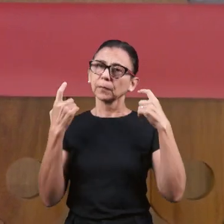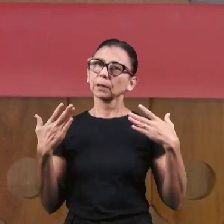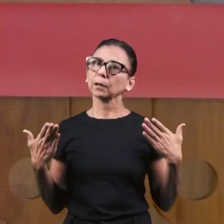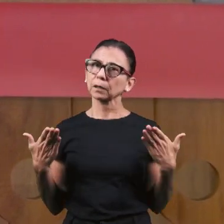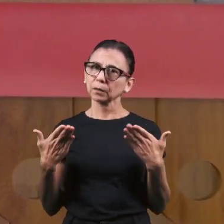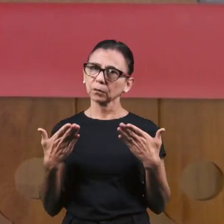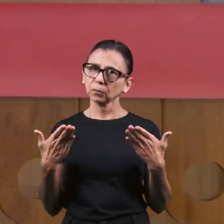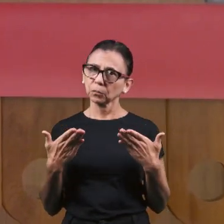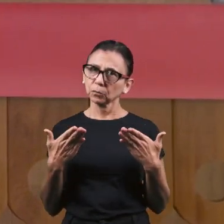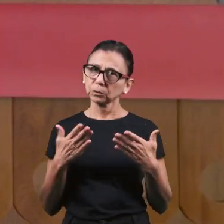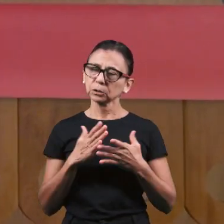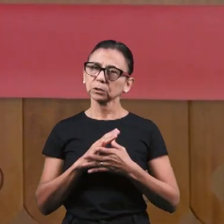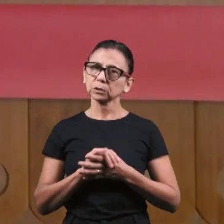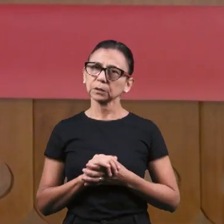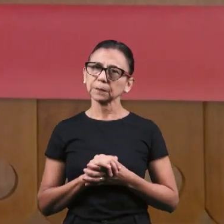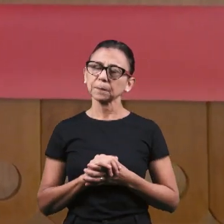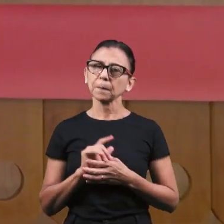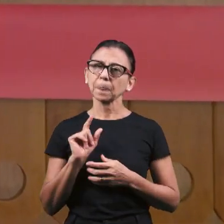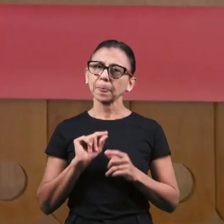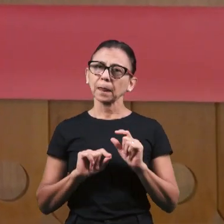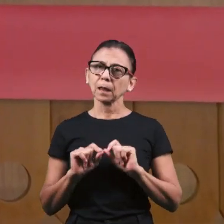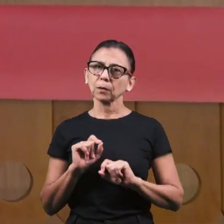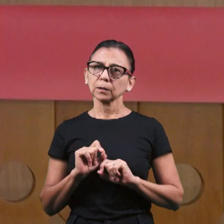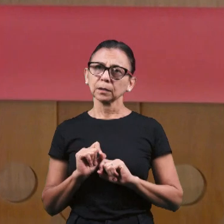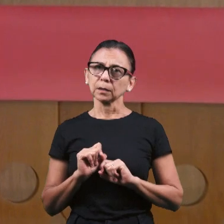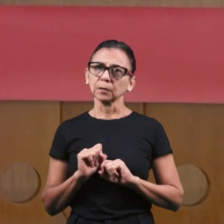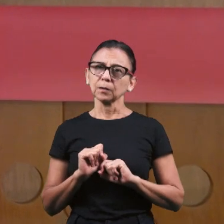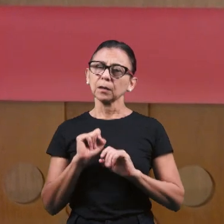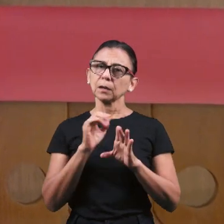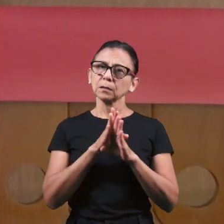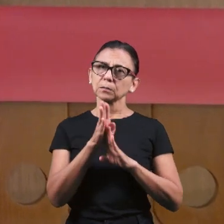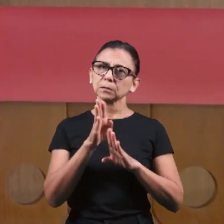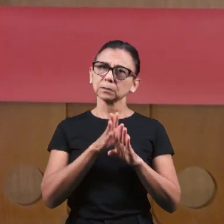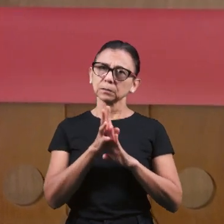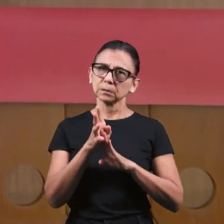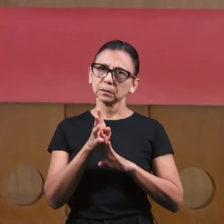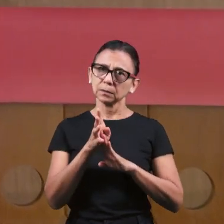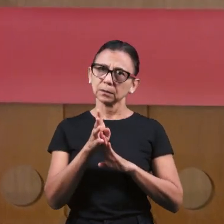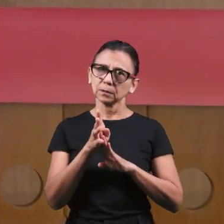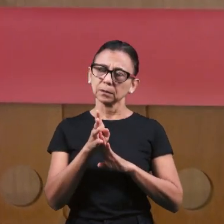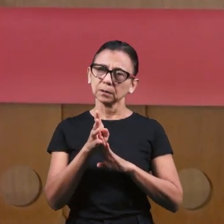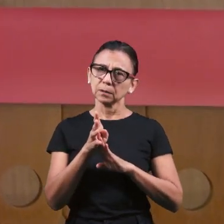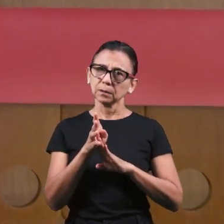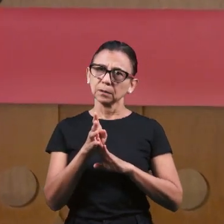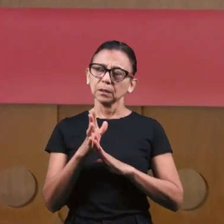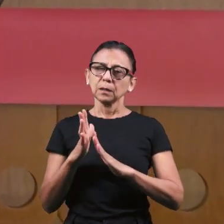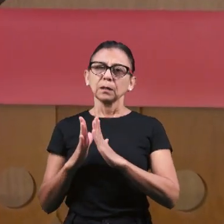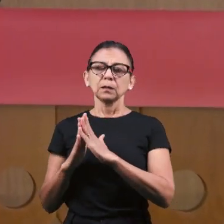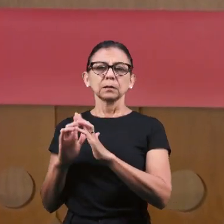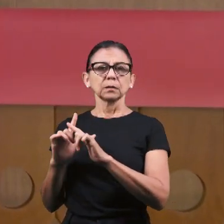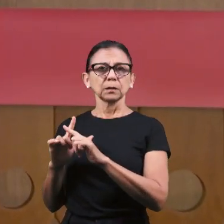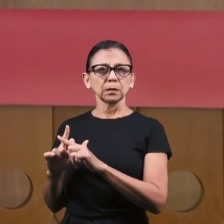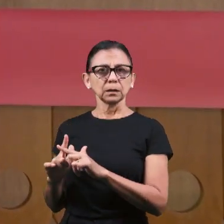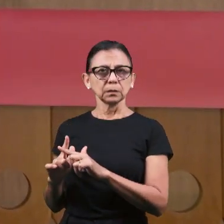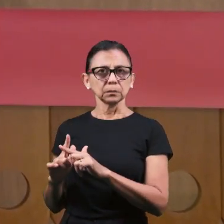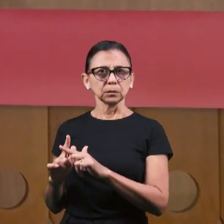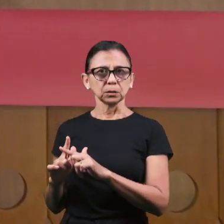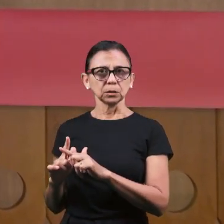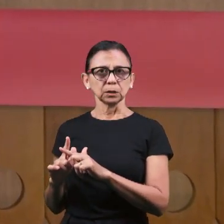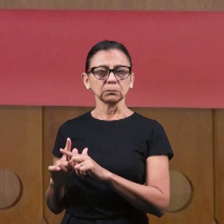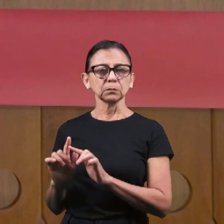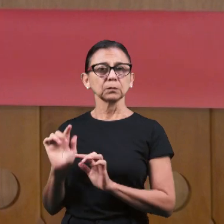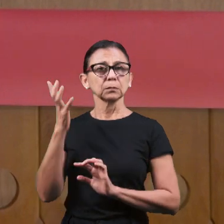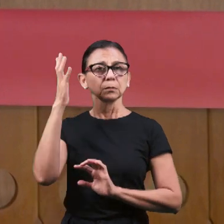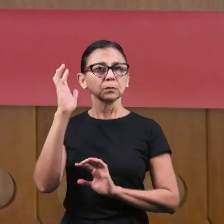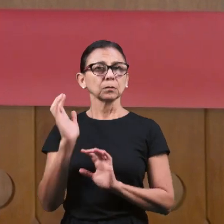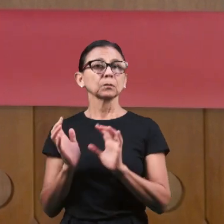aujourd'hui, minimum, c'est avertir l'Église des faits, de